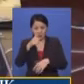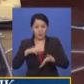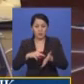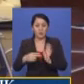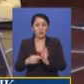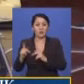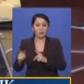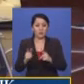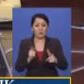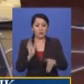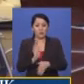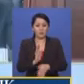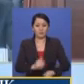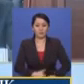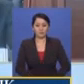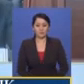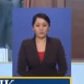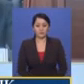жол картасын әзірлеуді тапсырды.